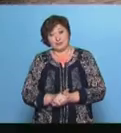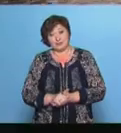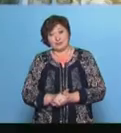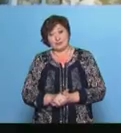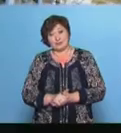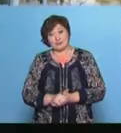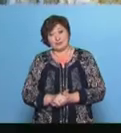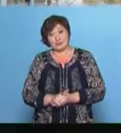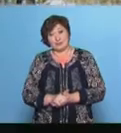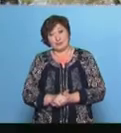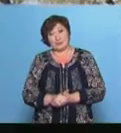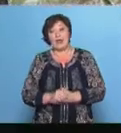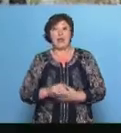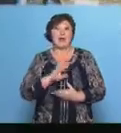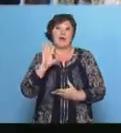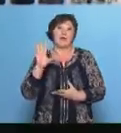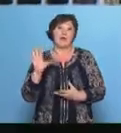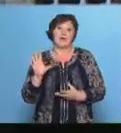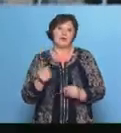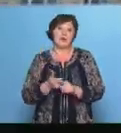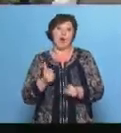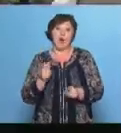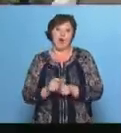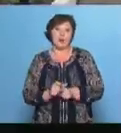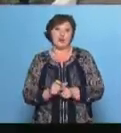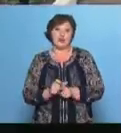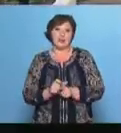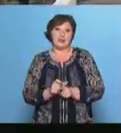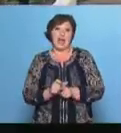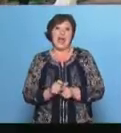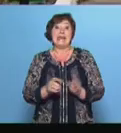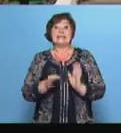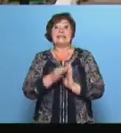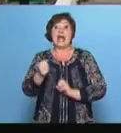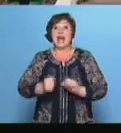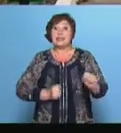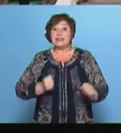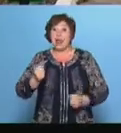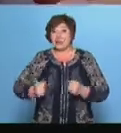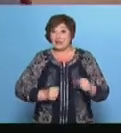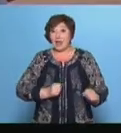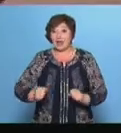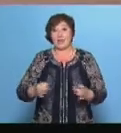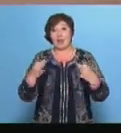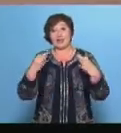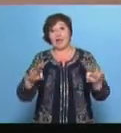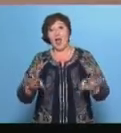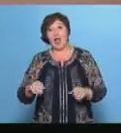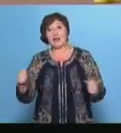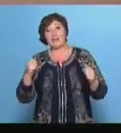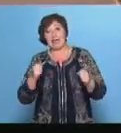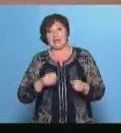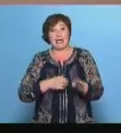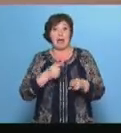Замечательно. Вообще и позвоночник отдыхает. Скандинавская ходьба, оздоровительная гимнастика и медосмотр. Целый